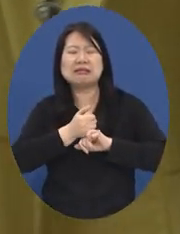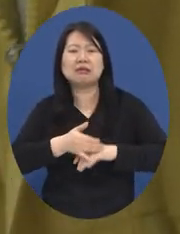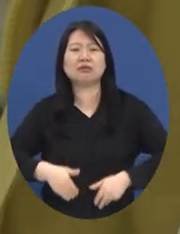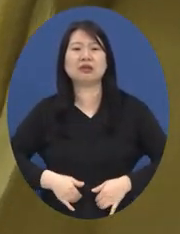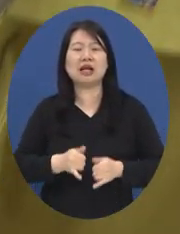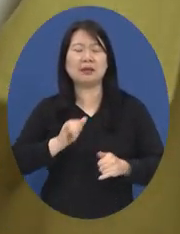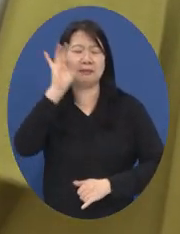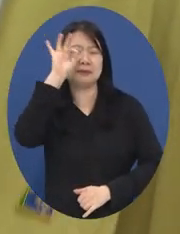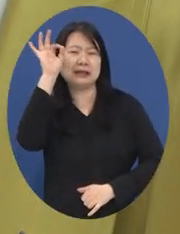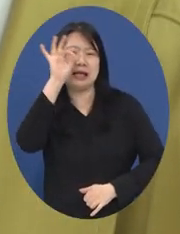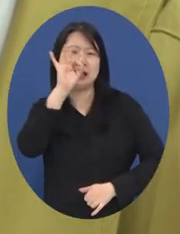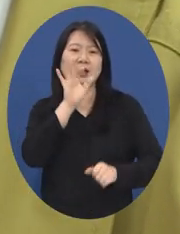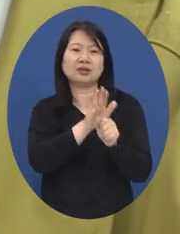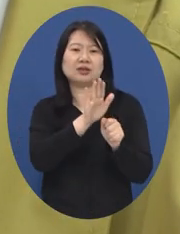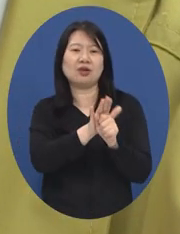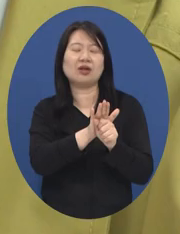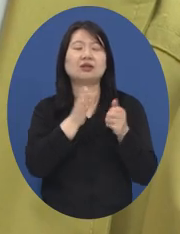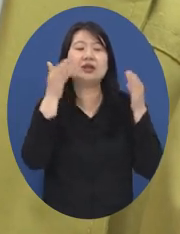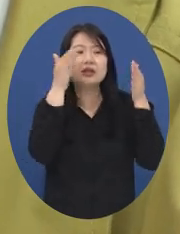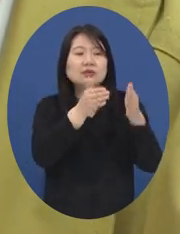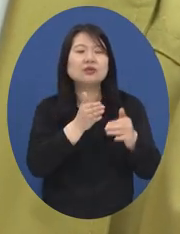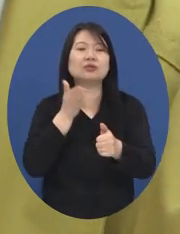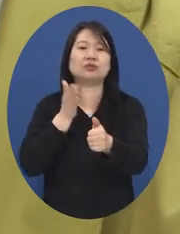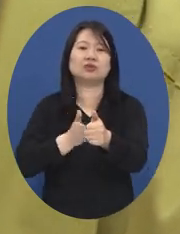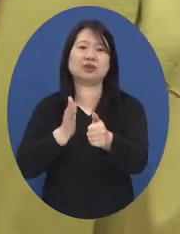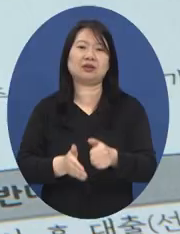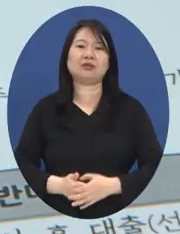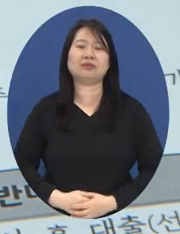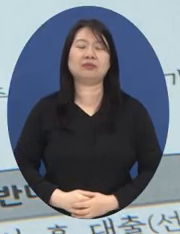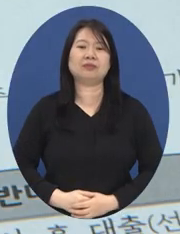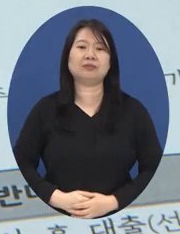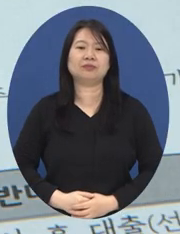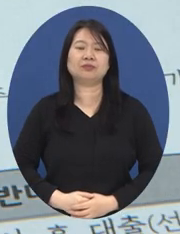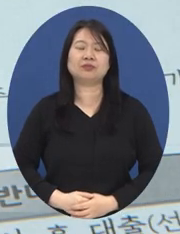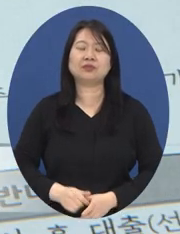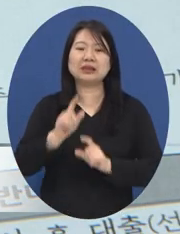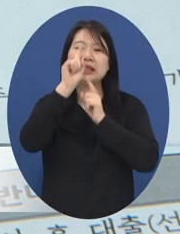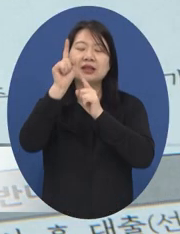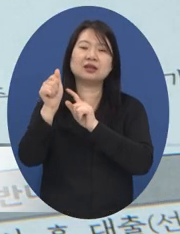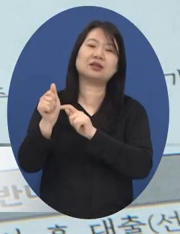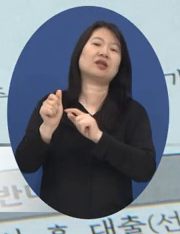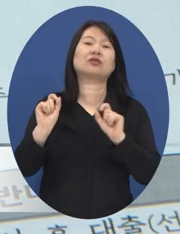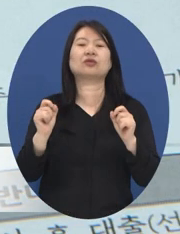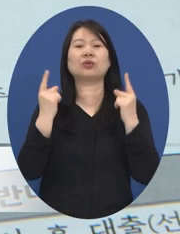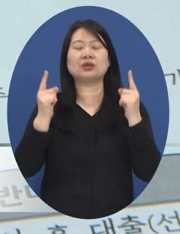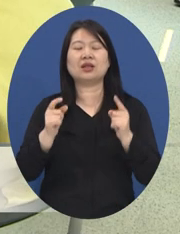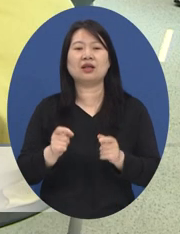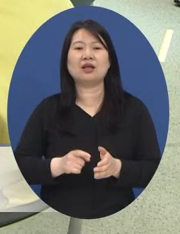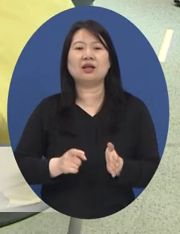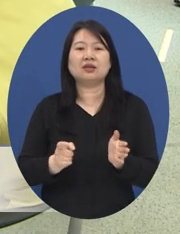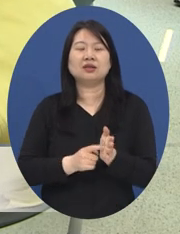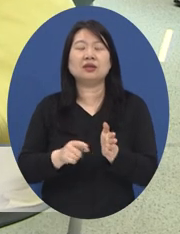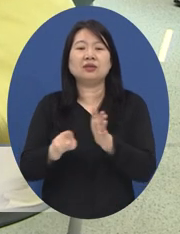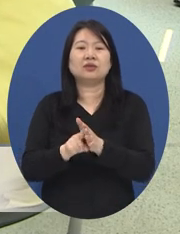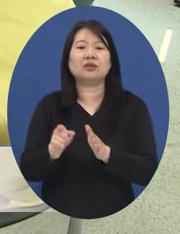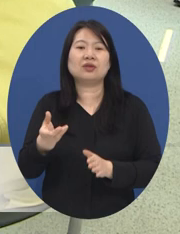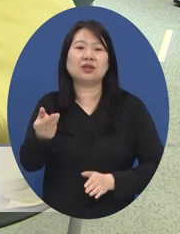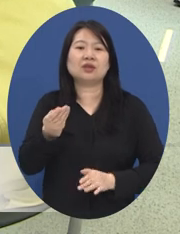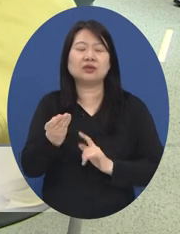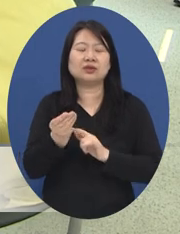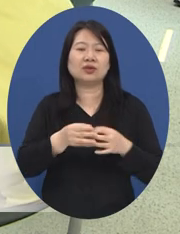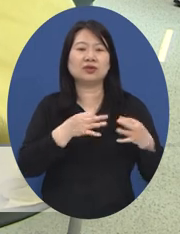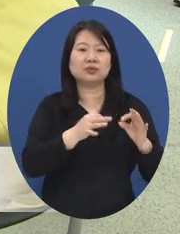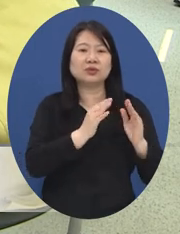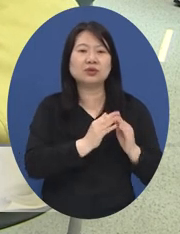찾아내 지원하는데 집중해달라고도 강조했습니다. 이 지사는 그러면서 극저신용대출 사업이